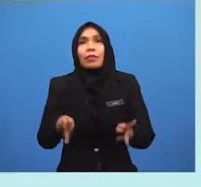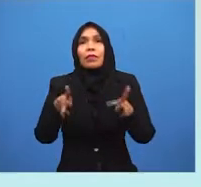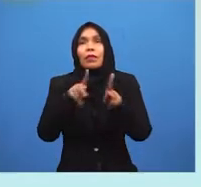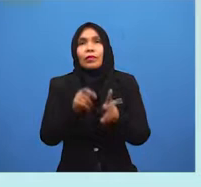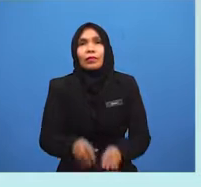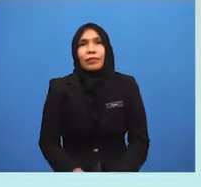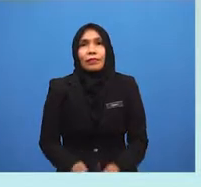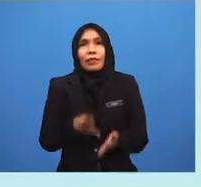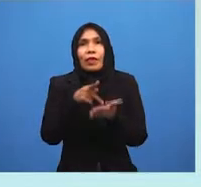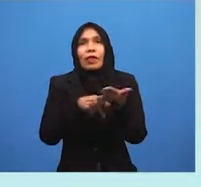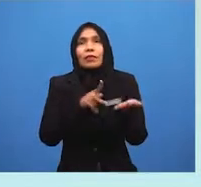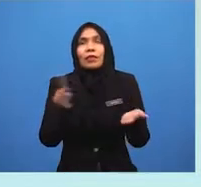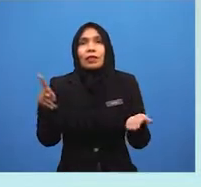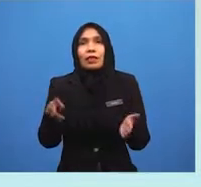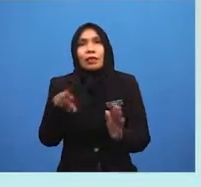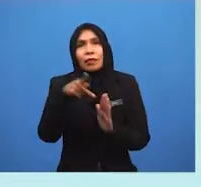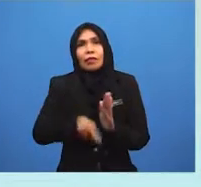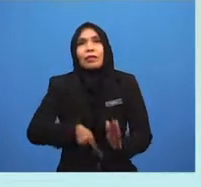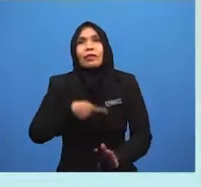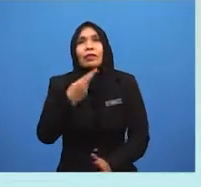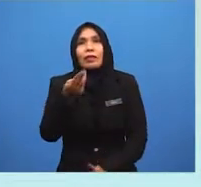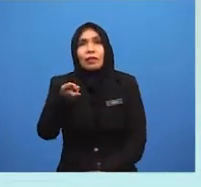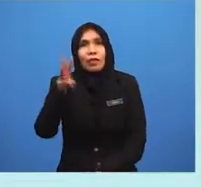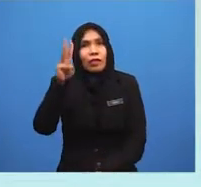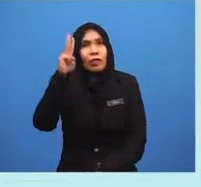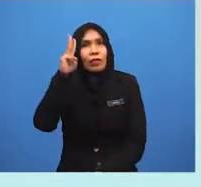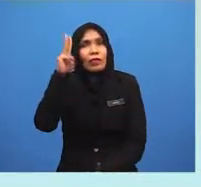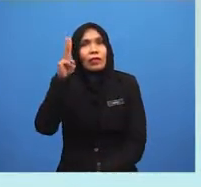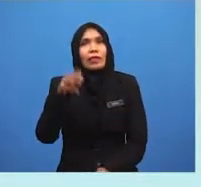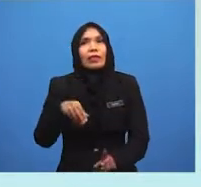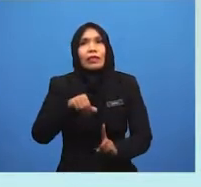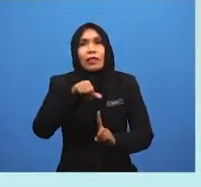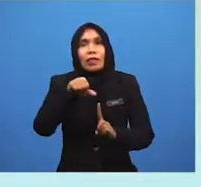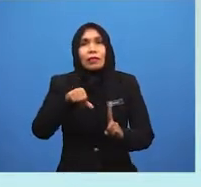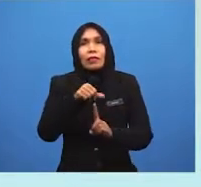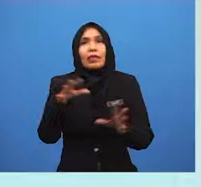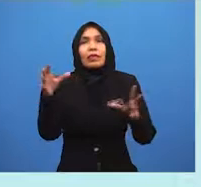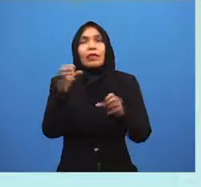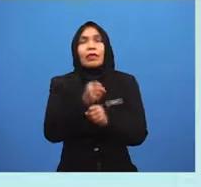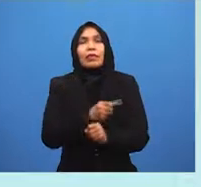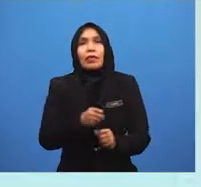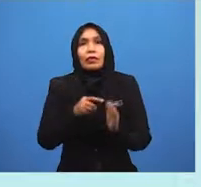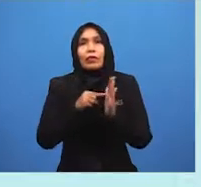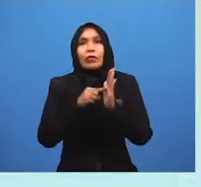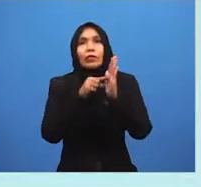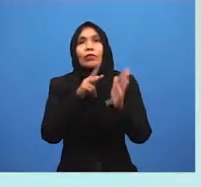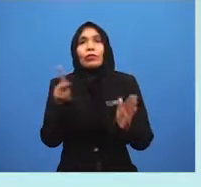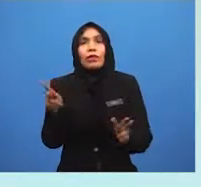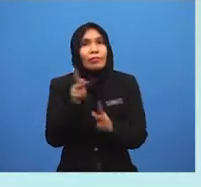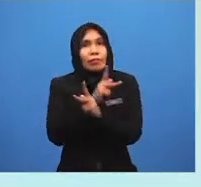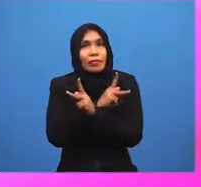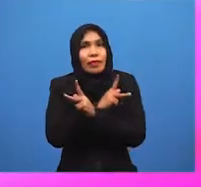apakah perasaan Wei Xing apabila dapat menunjukkan kasih sayang terhadap mangsa